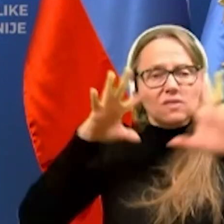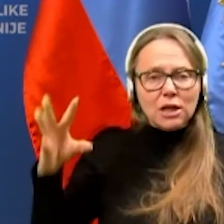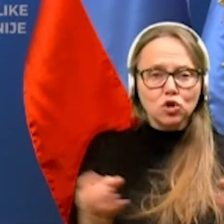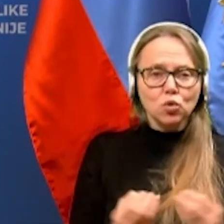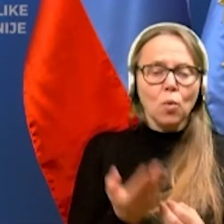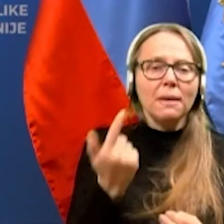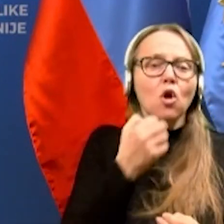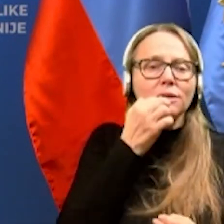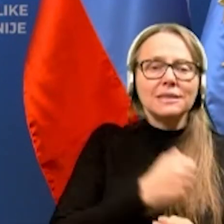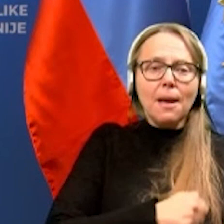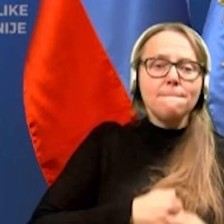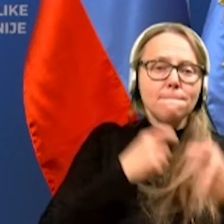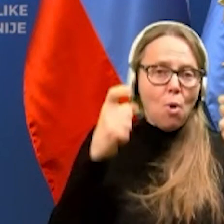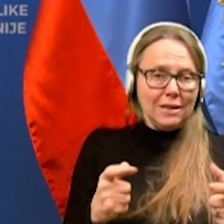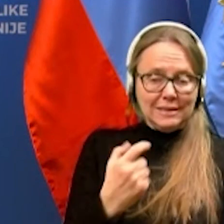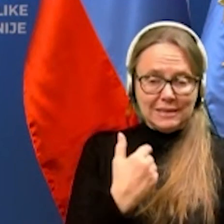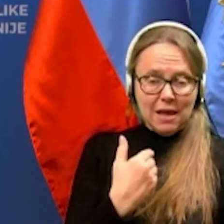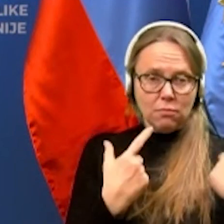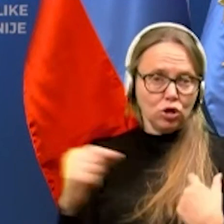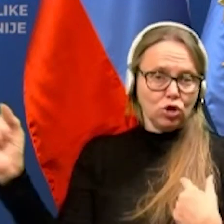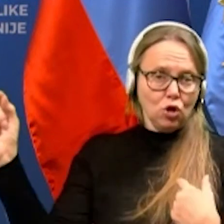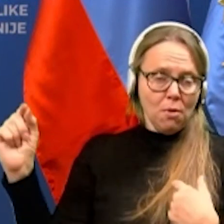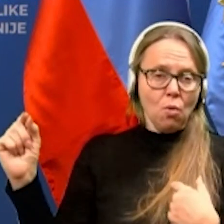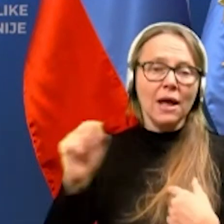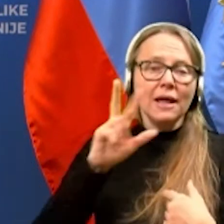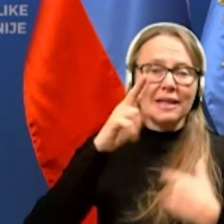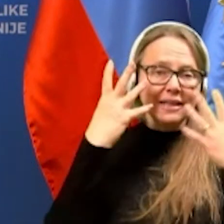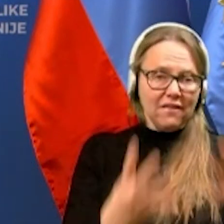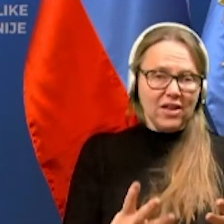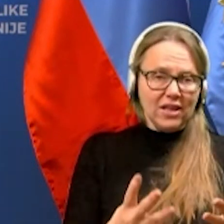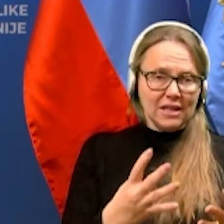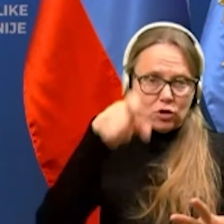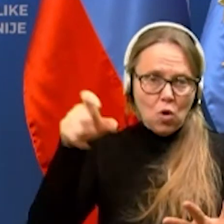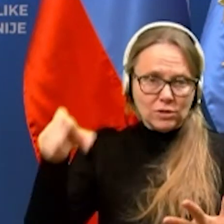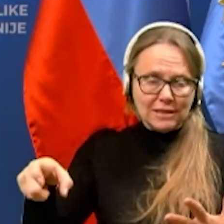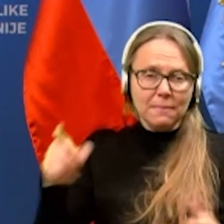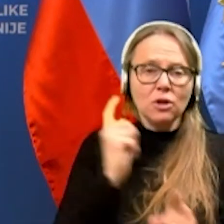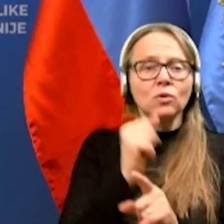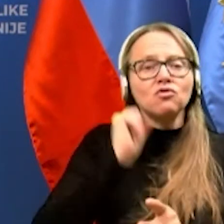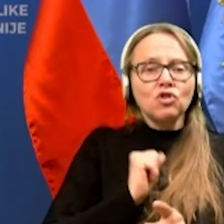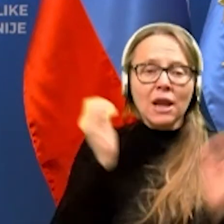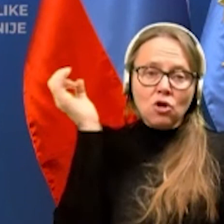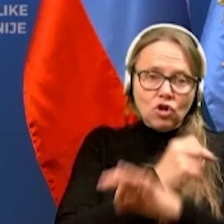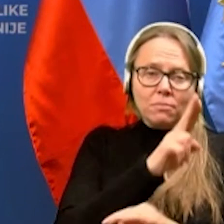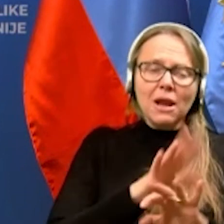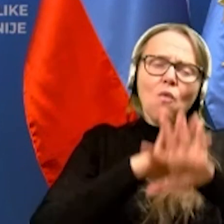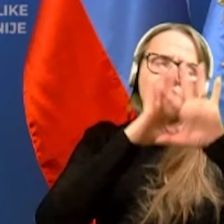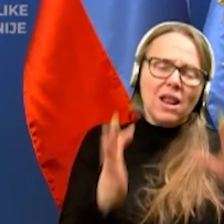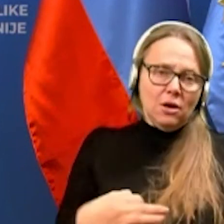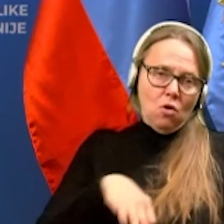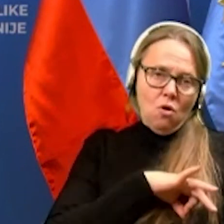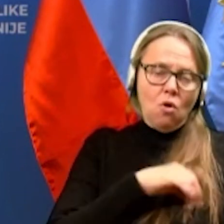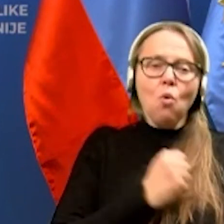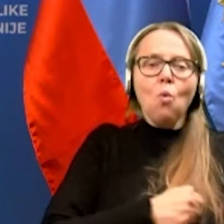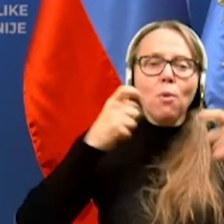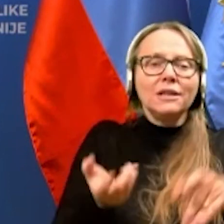iz bolnišnic sicer odpuščenih 93 oseb. Tudi včeraj smo žal imeli veliko smrti, v